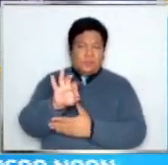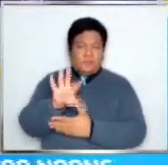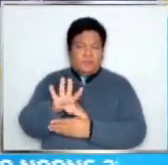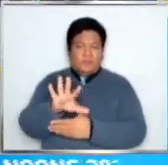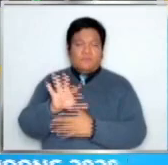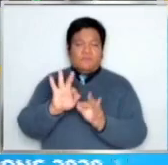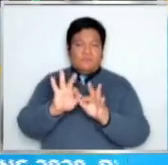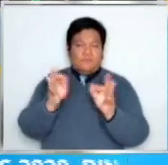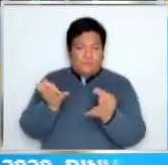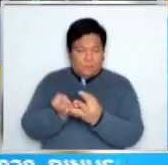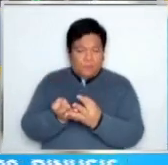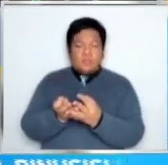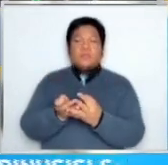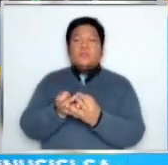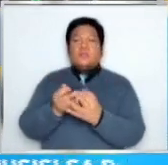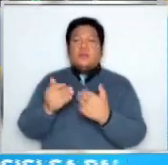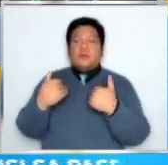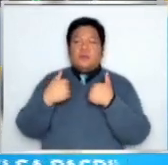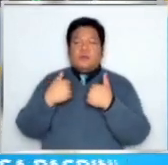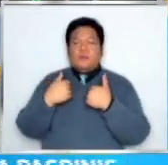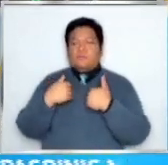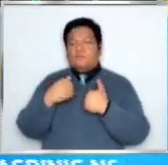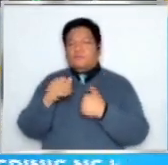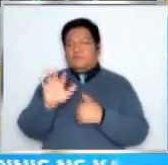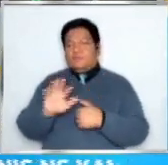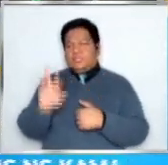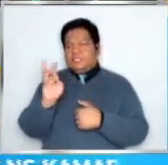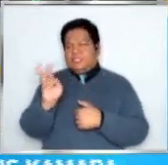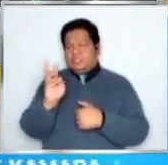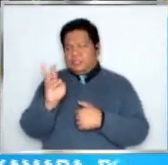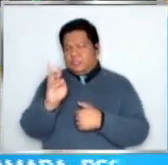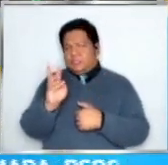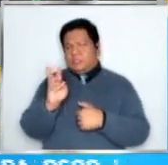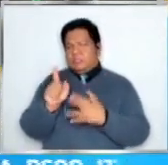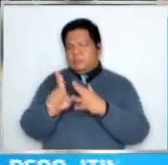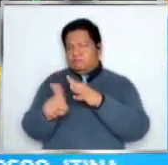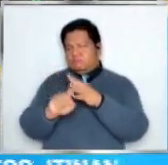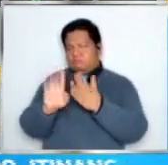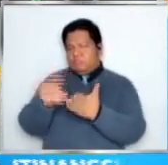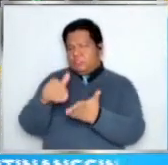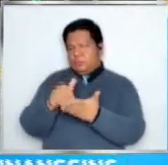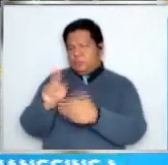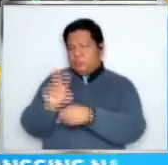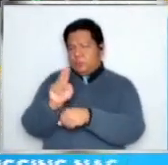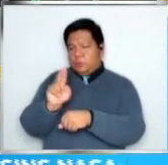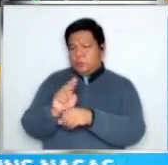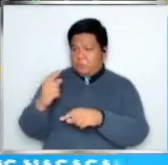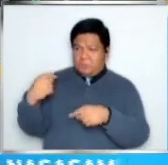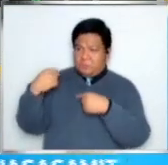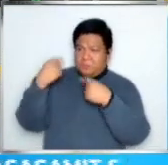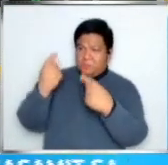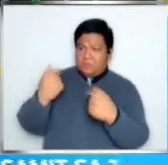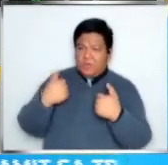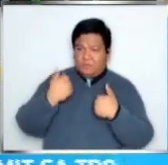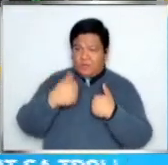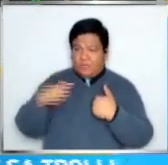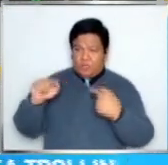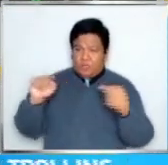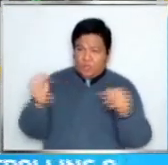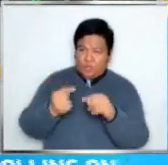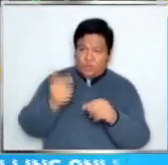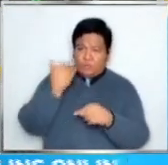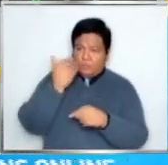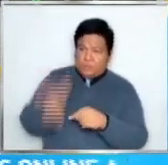pong ginagamit para sa kanila. Mm-hmm. So far, Sir Rafi, wala pa tayong napabalitang mga nasawi o injured.